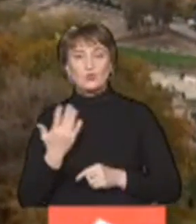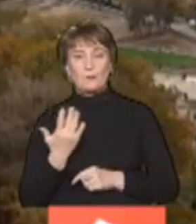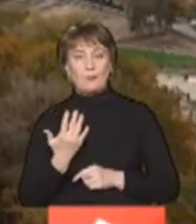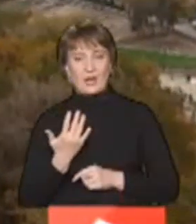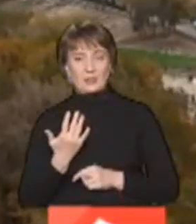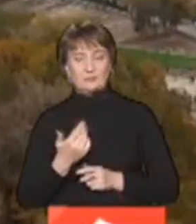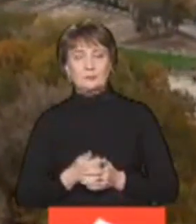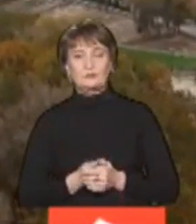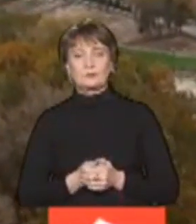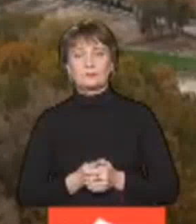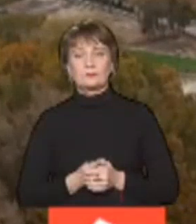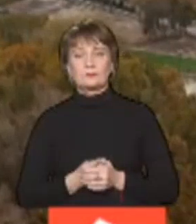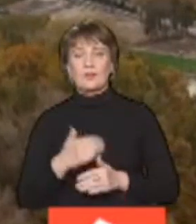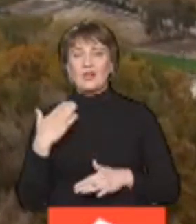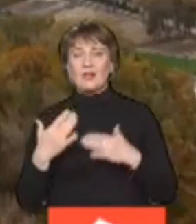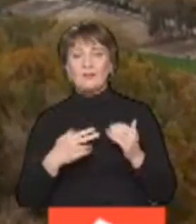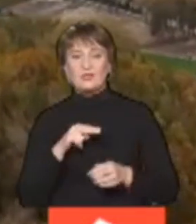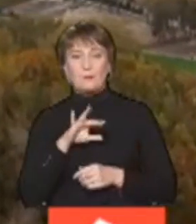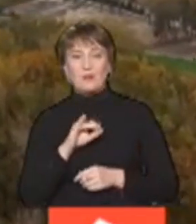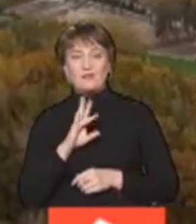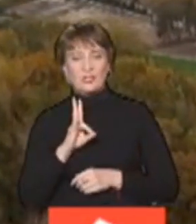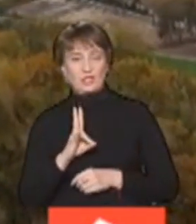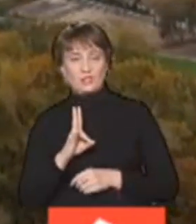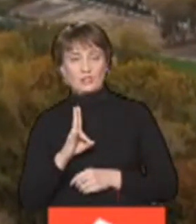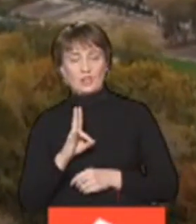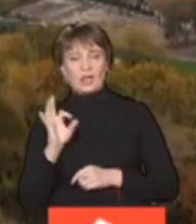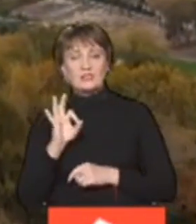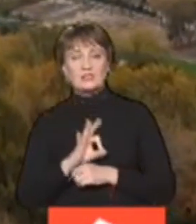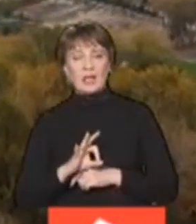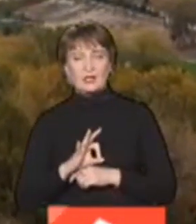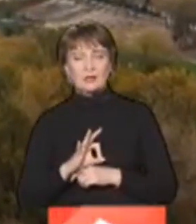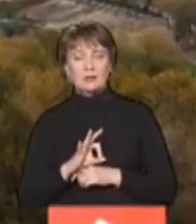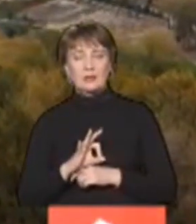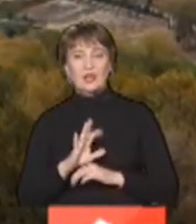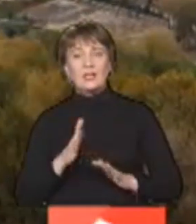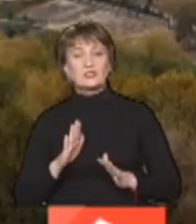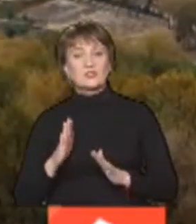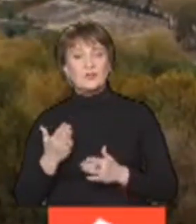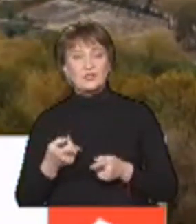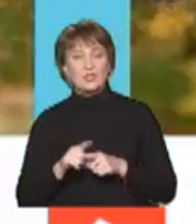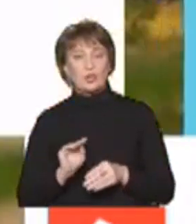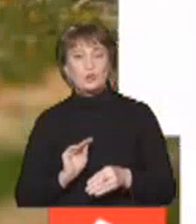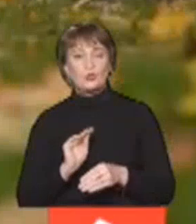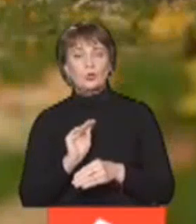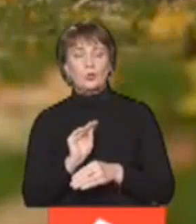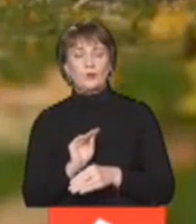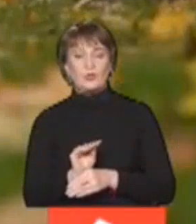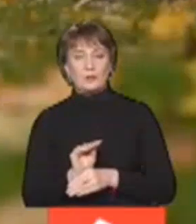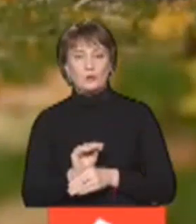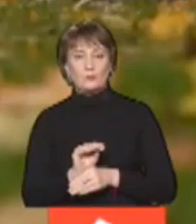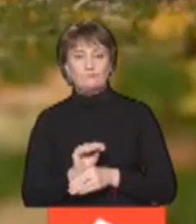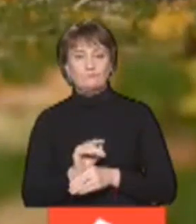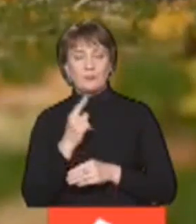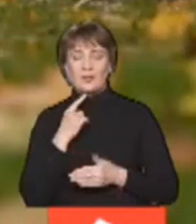маємо на стовпчика термометрів. Вітер північно-західного напрямку, поривчастий. Поривчастий, звичайно, це і додає нам певного